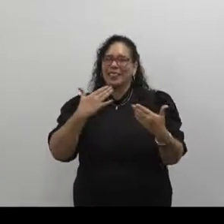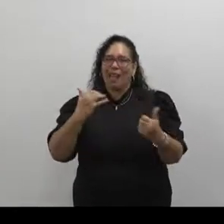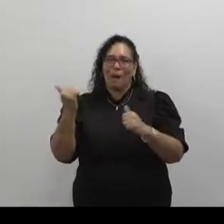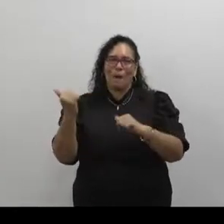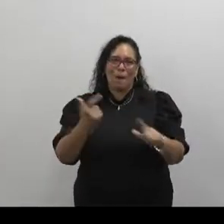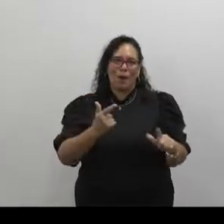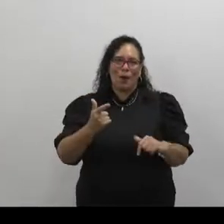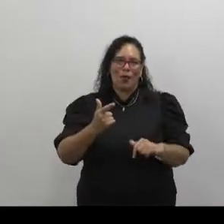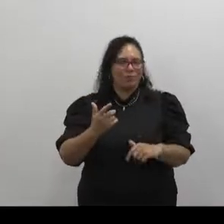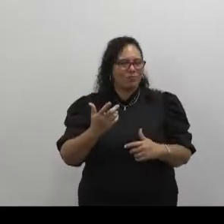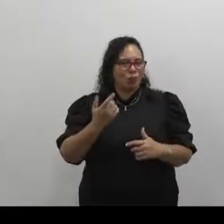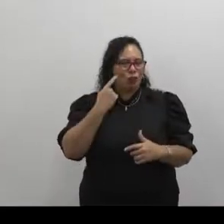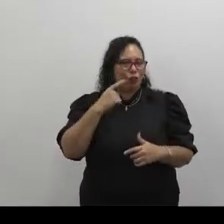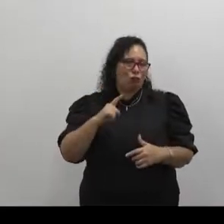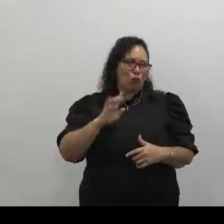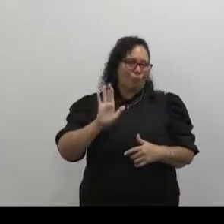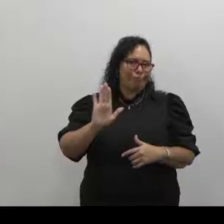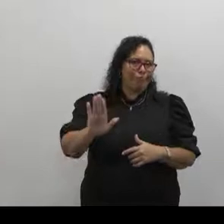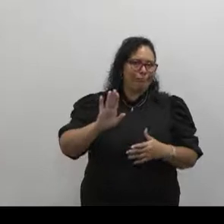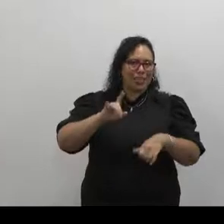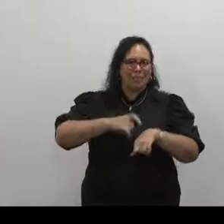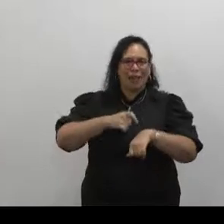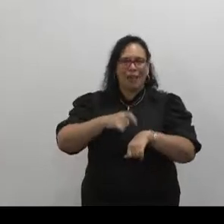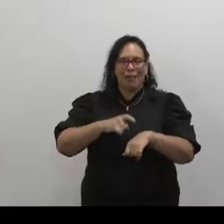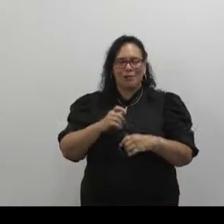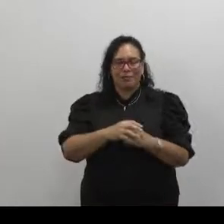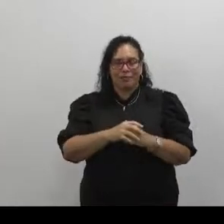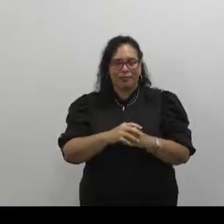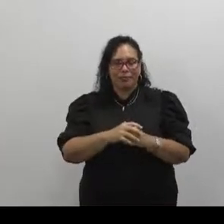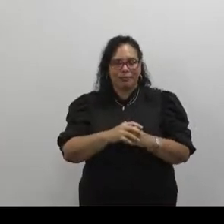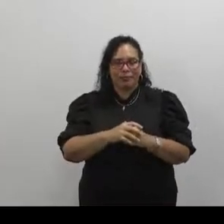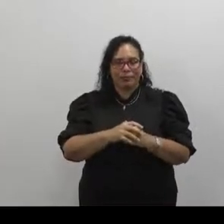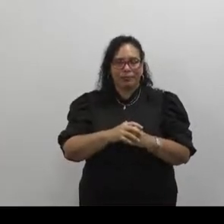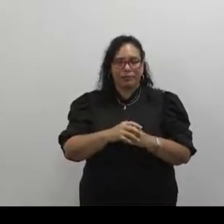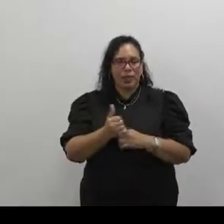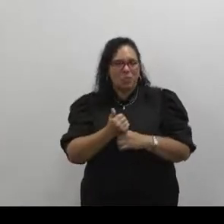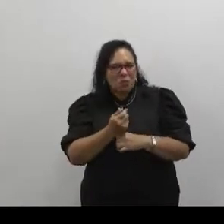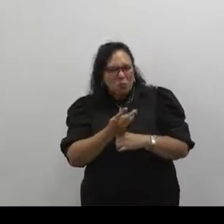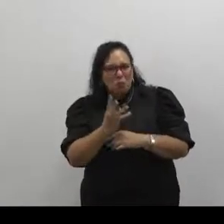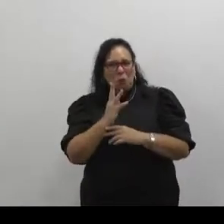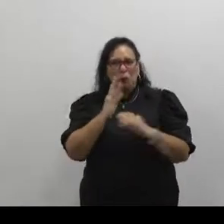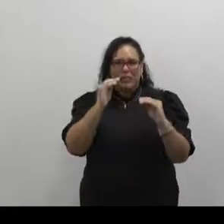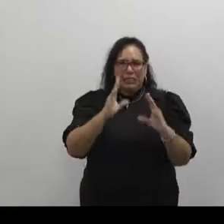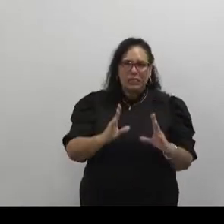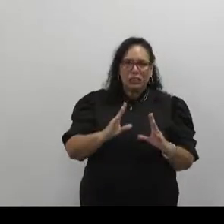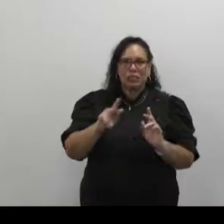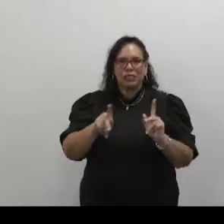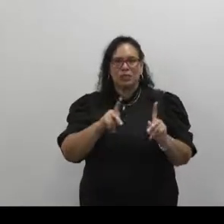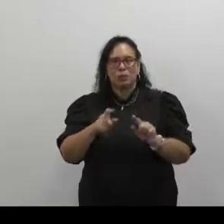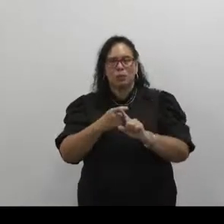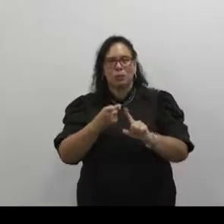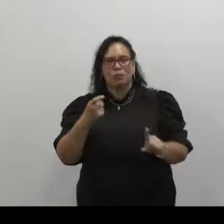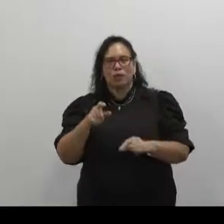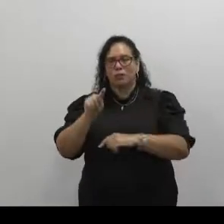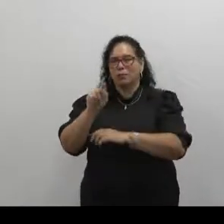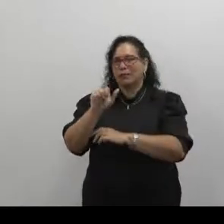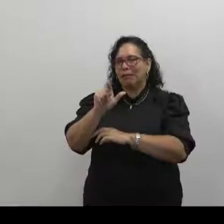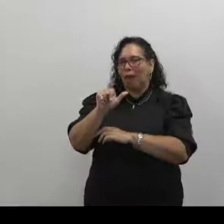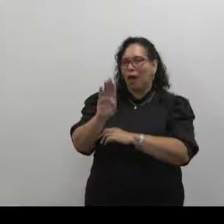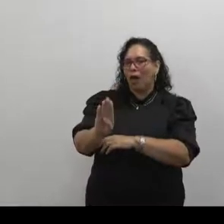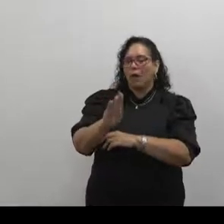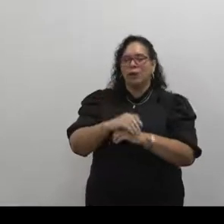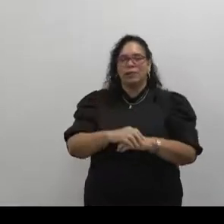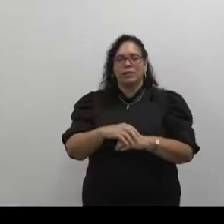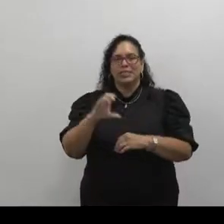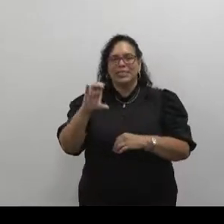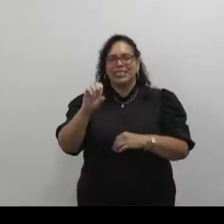กตีปีมีนมาเพย์ผลบุญเนี่ยโจรวมหายมวยเทียดยืนบานจะเจออมปีกระดักการ